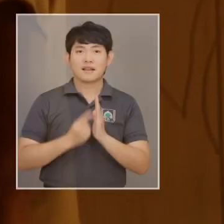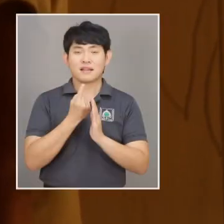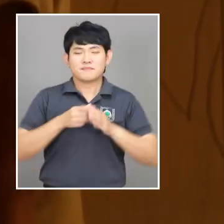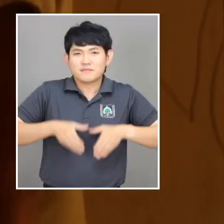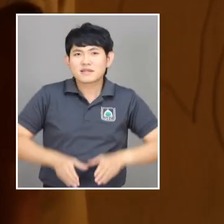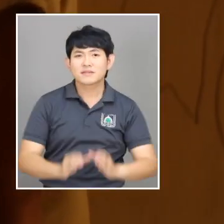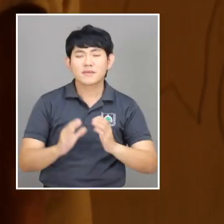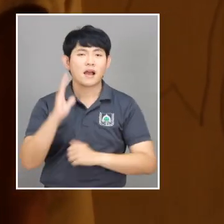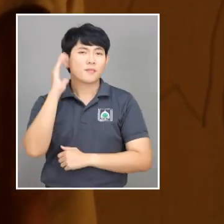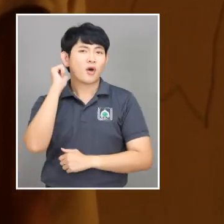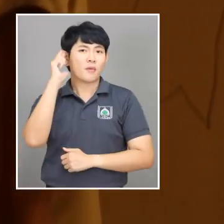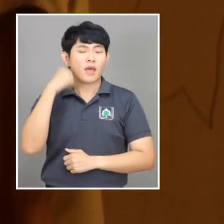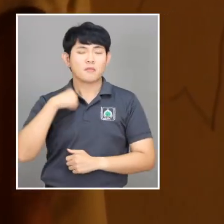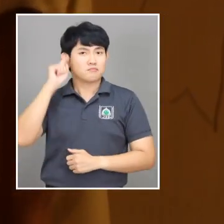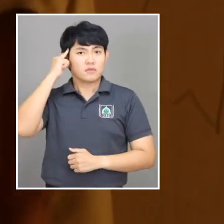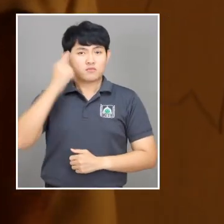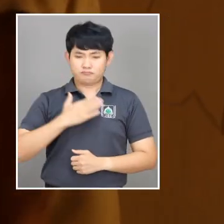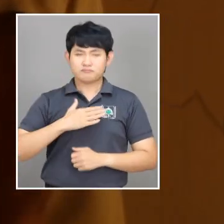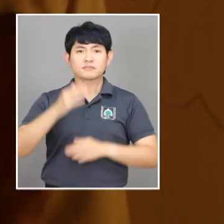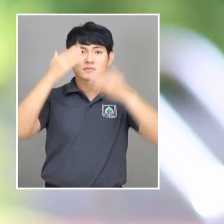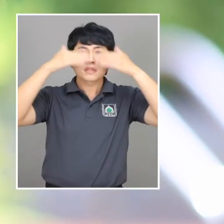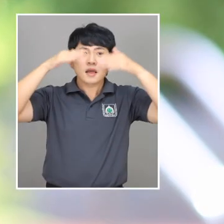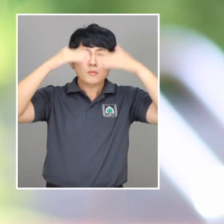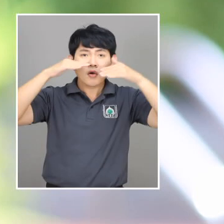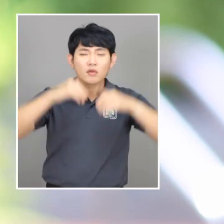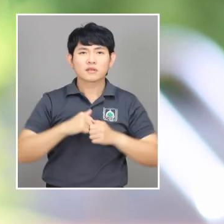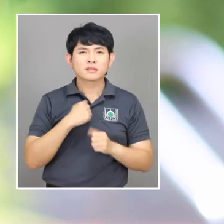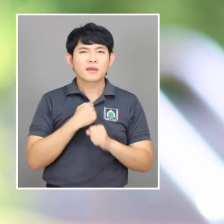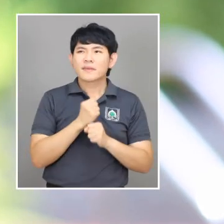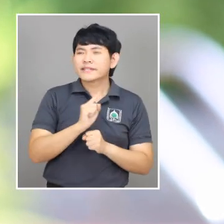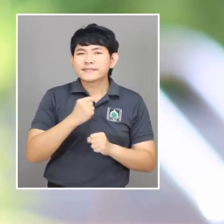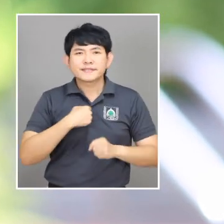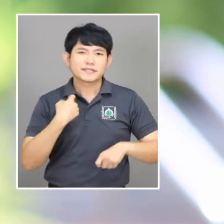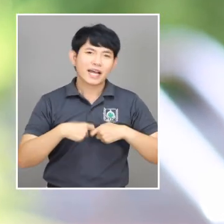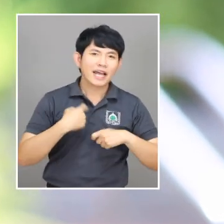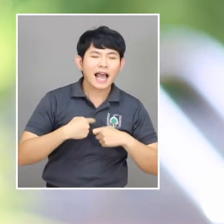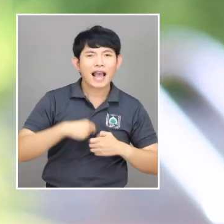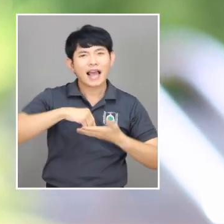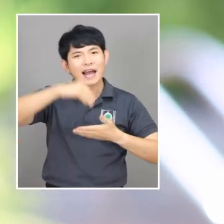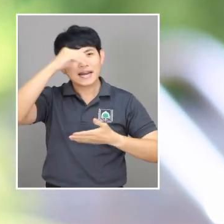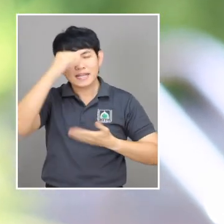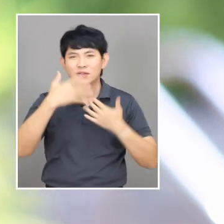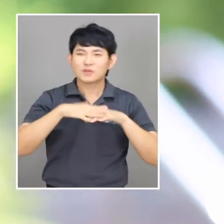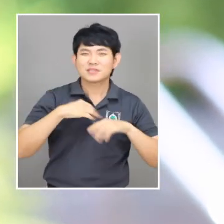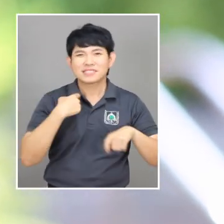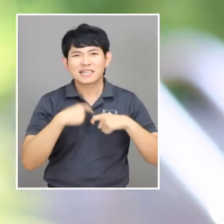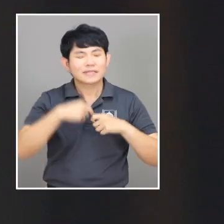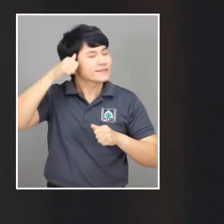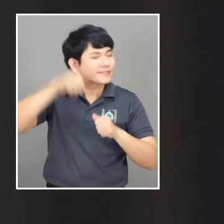พ่อกับแม่อะค่ะเขายังไม่รู้เลยว่าเราเป็นคนตาบอดทำอะไรก็ไม่ได้ไปเรียนหนังสือมันก็เรียนกับเขาไม่ได้ท่องจำอย่